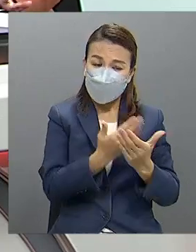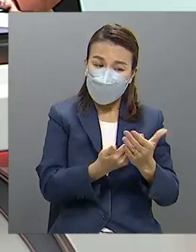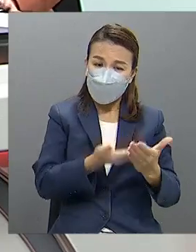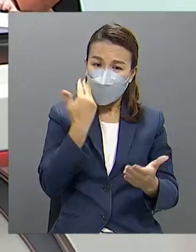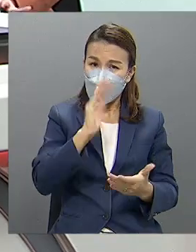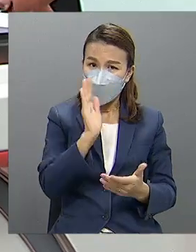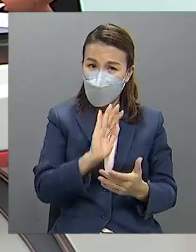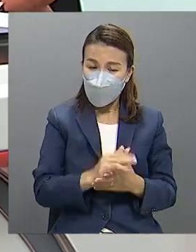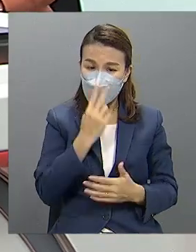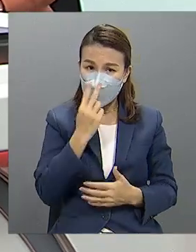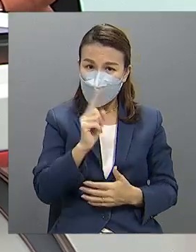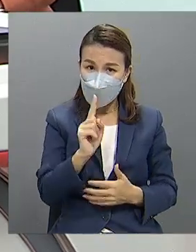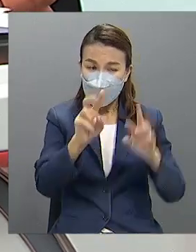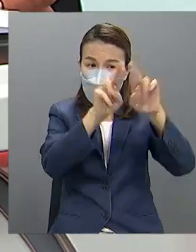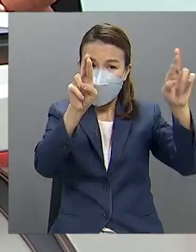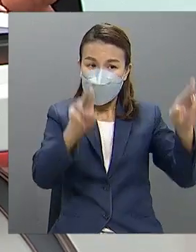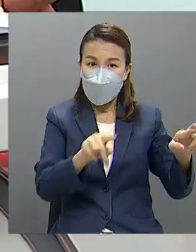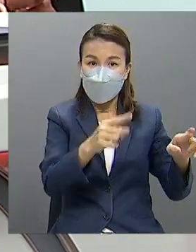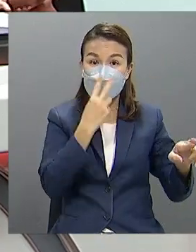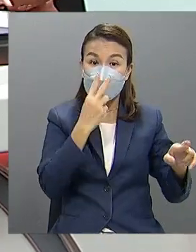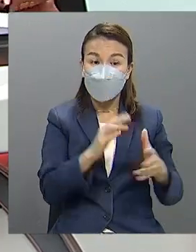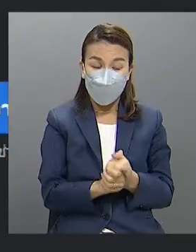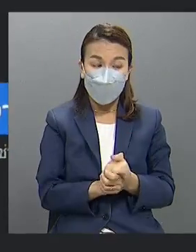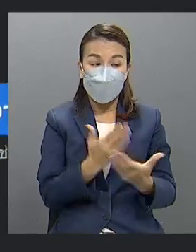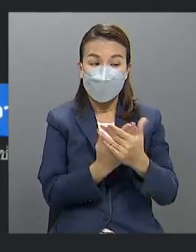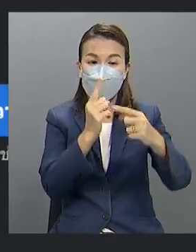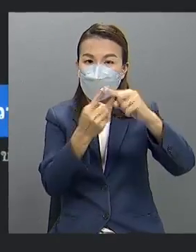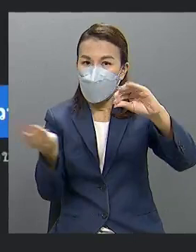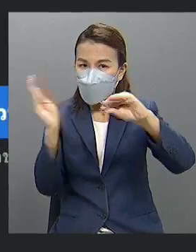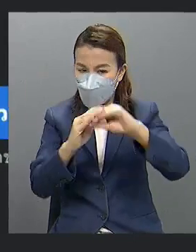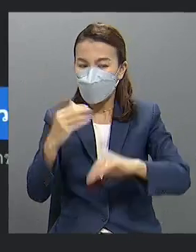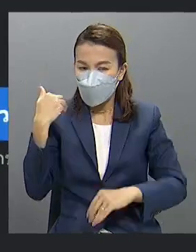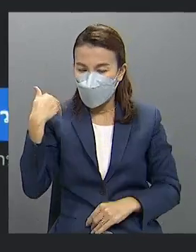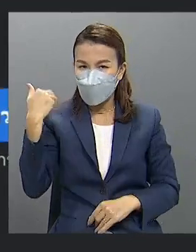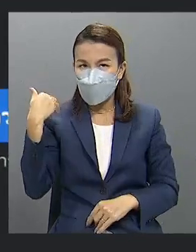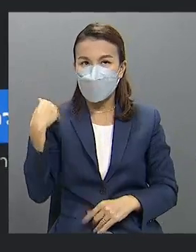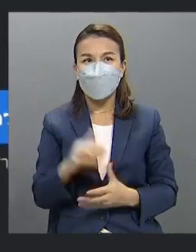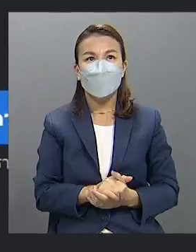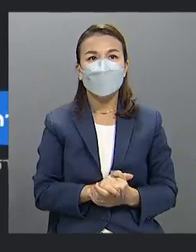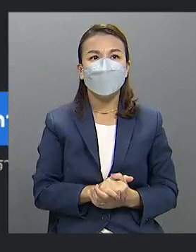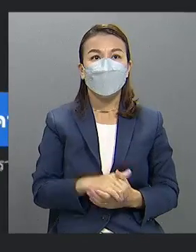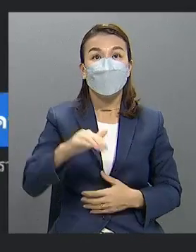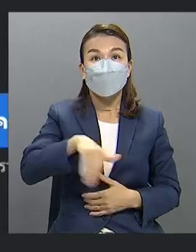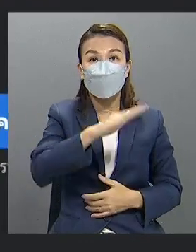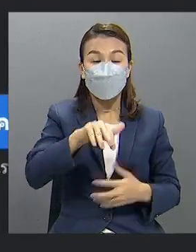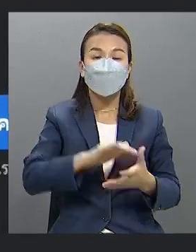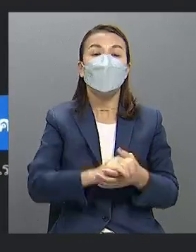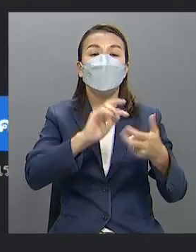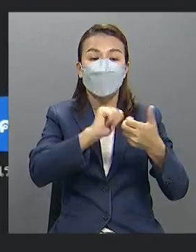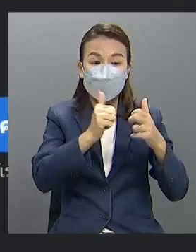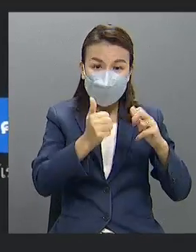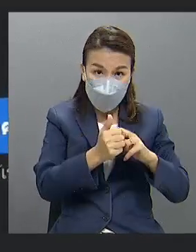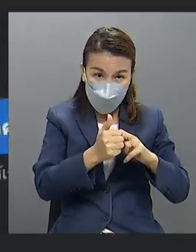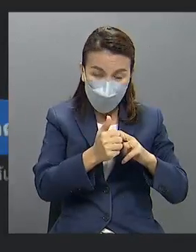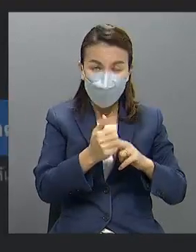าบางร้านค้าเนี่ยฉวยโอกาสขึ้นราคากันบ้างแล้วนะคะเป็นเสียงสะท้อนปัญหาขึ้นราคาคาซีที่โพสต์อยู่ในเพจเลี้